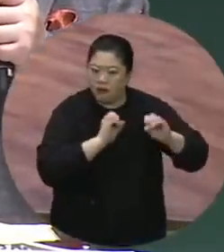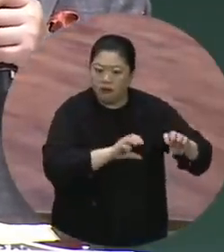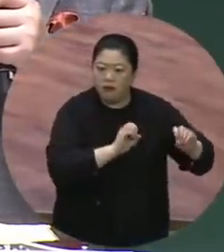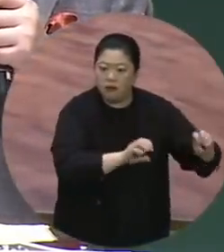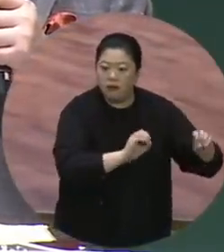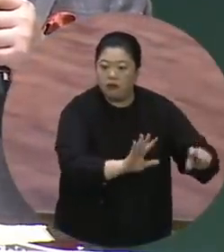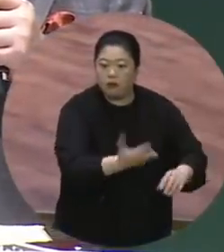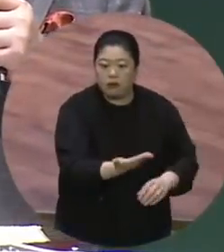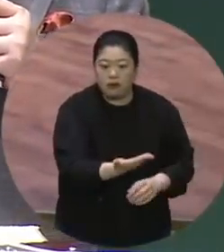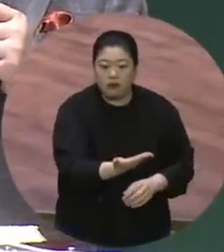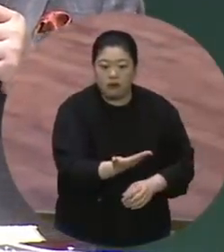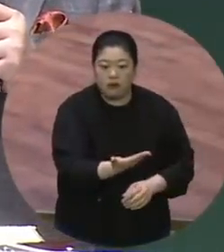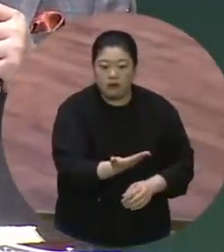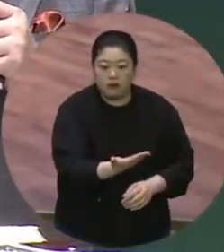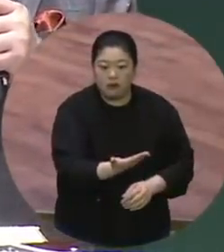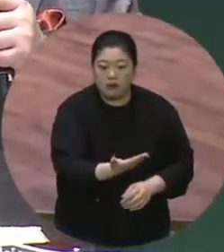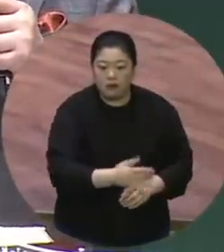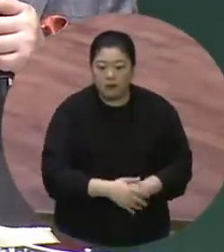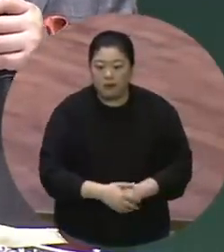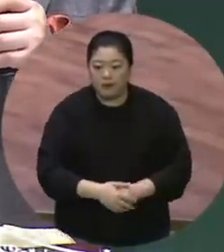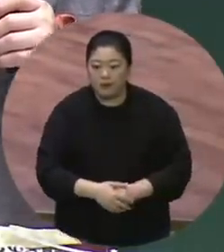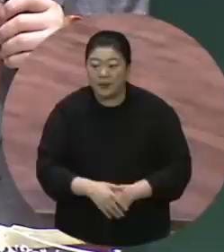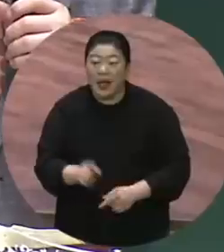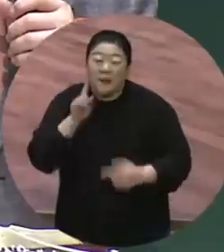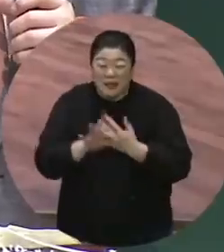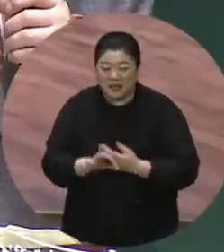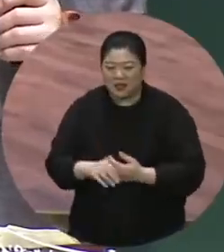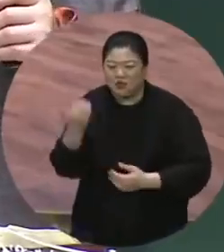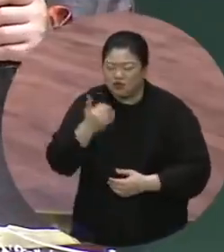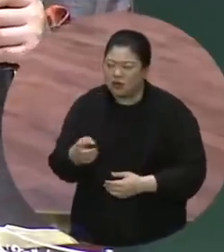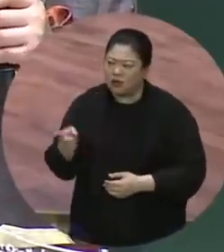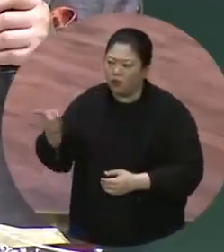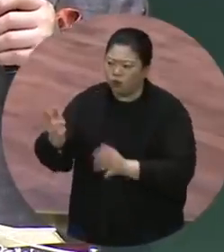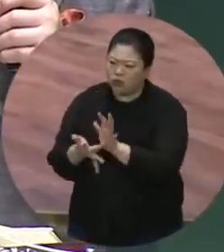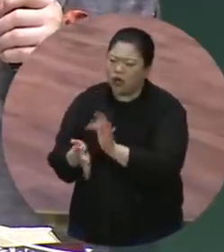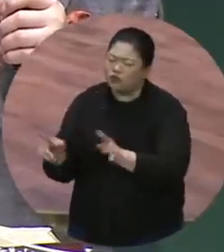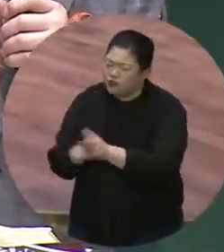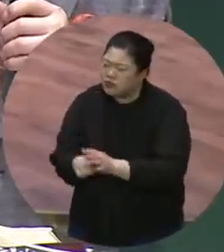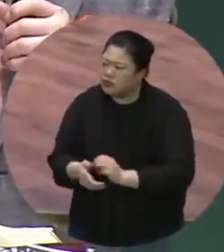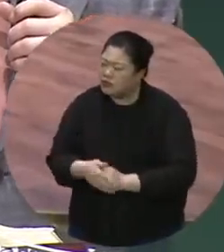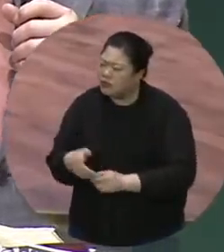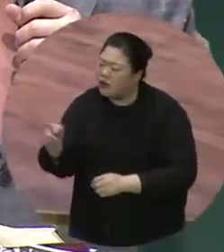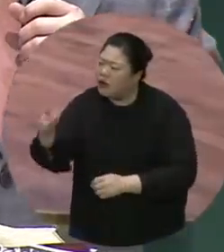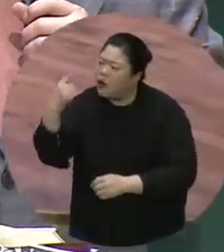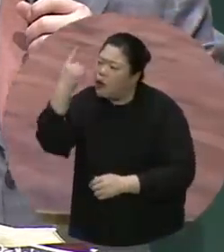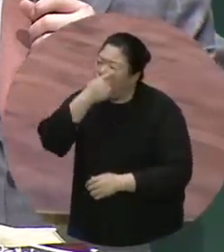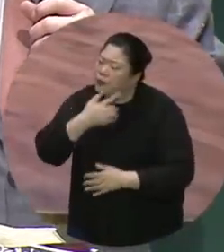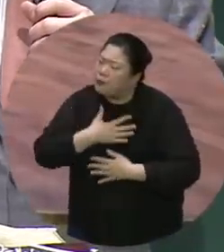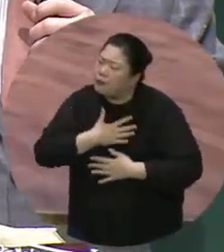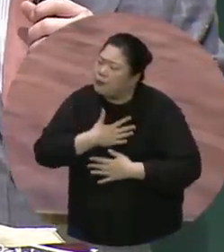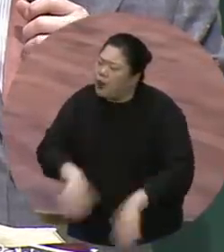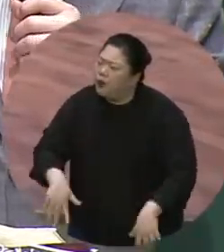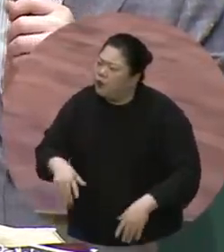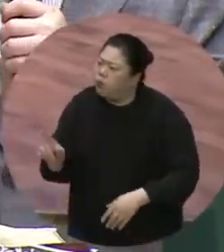특권이에요. 참 피곤하게 보인다. 참 불행하게 보인다.